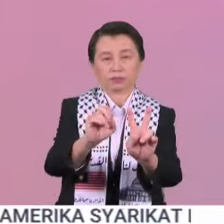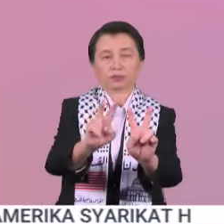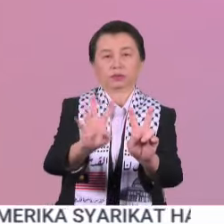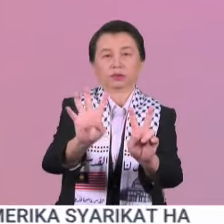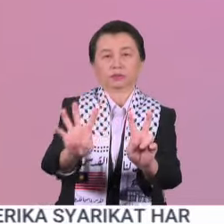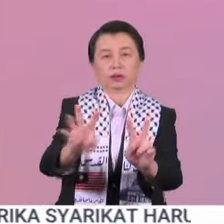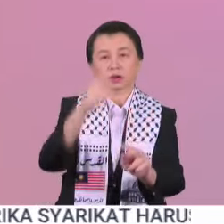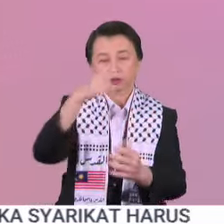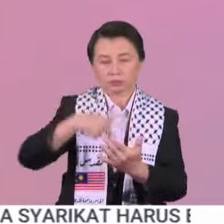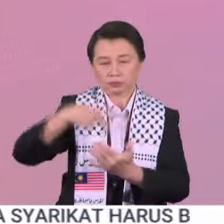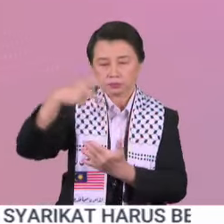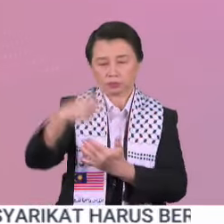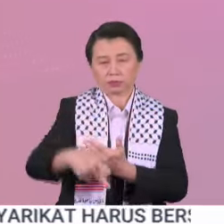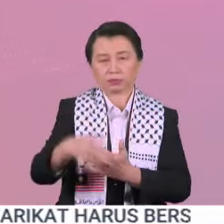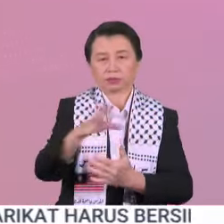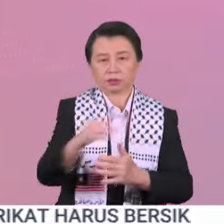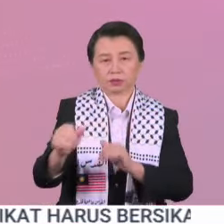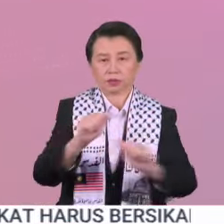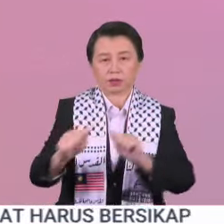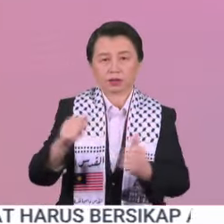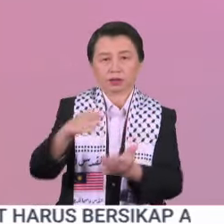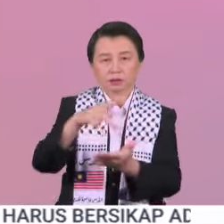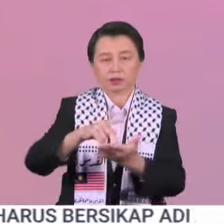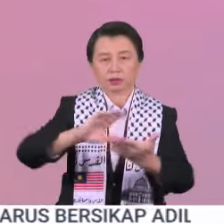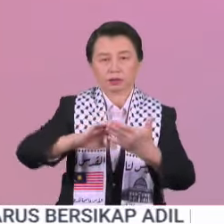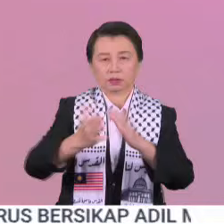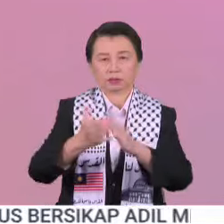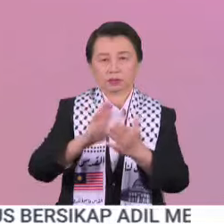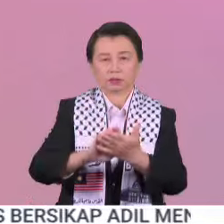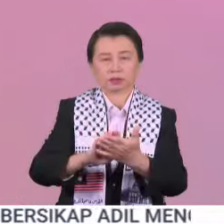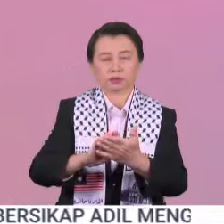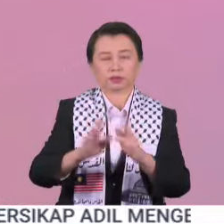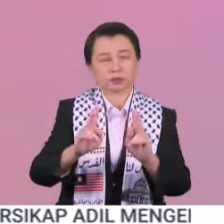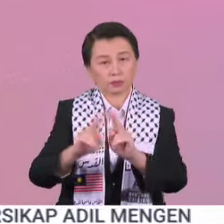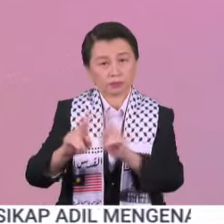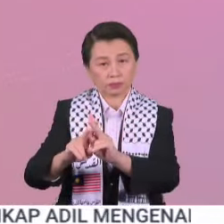2024 bagi program serta aktiviti di Pusat Komuniti Desa.